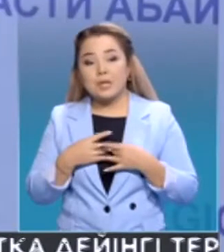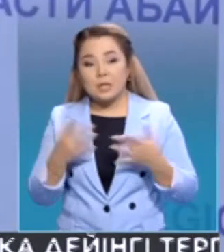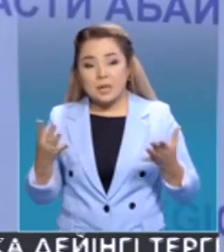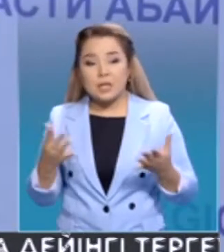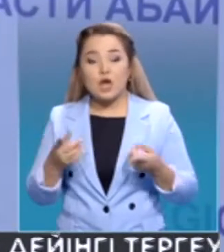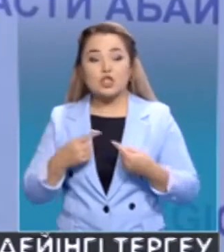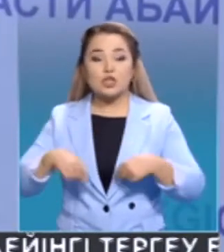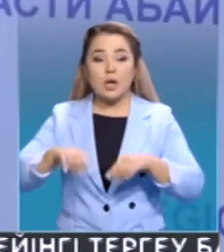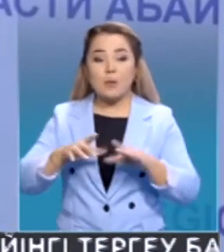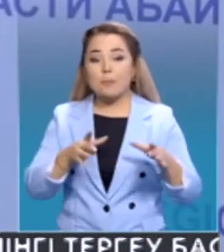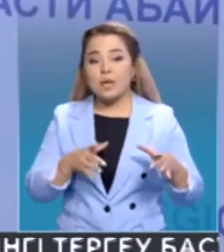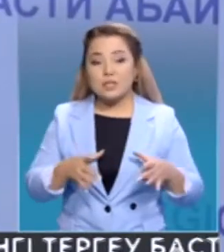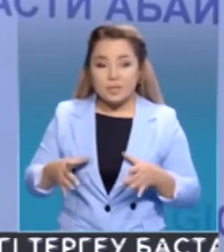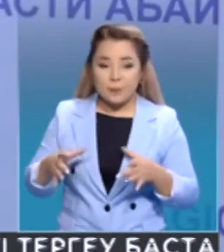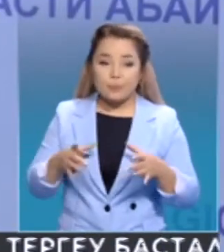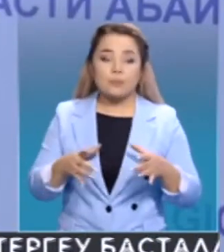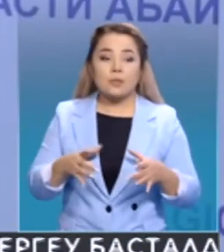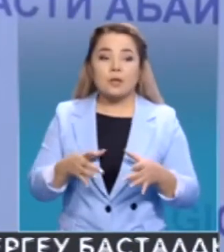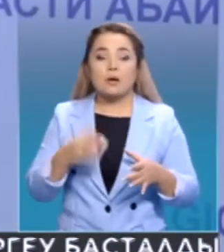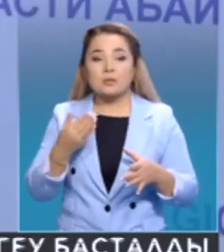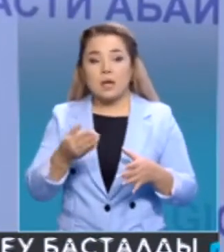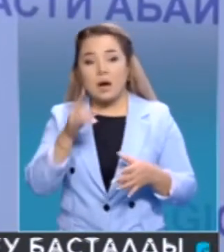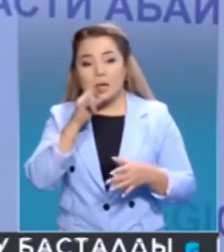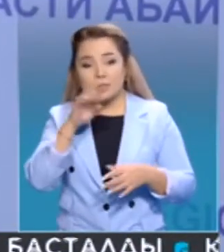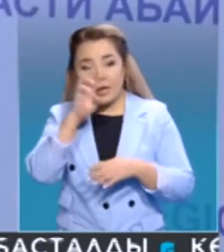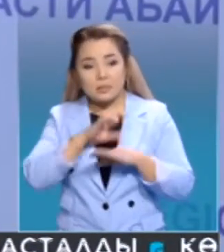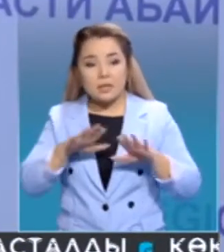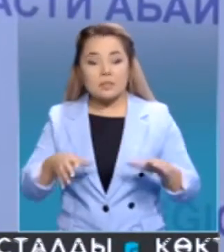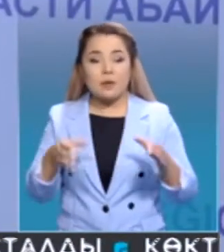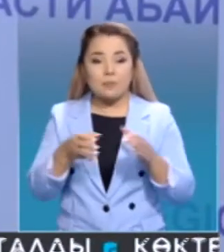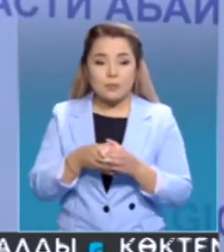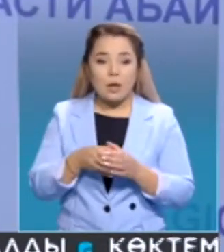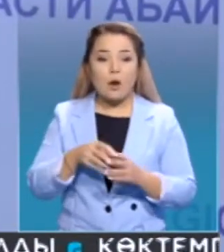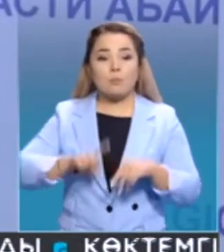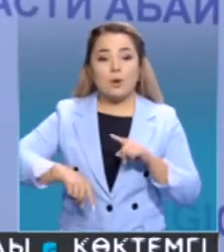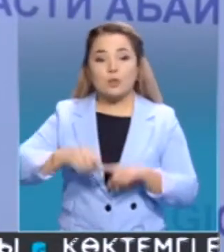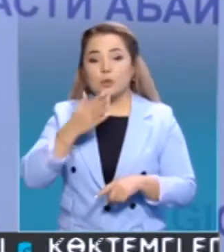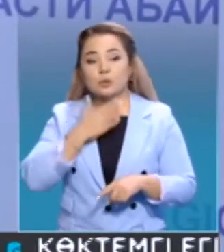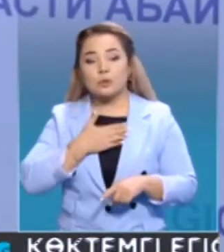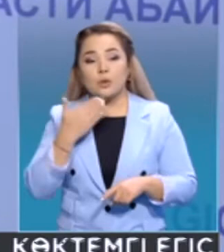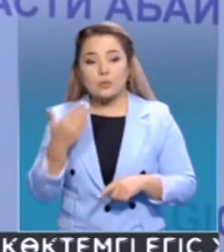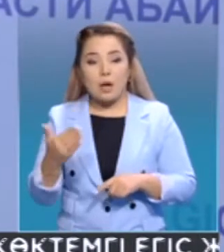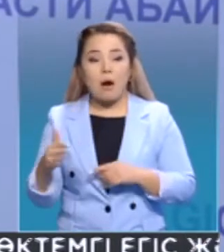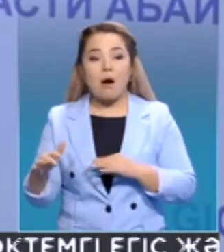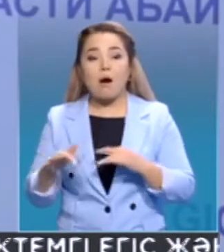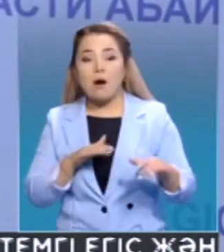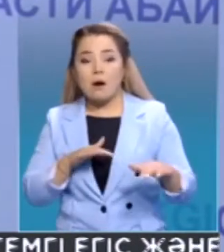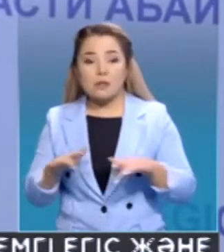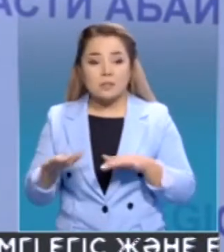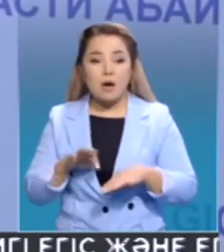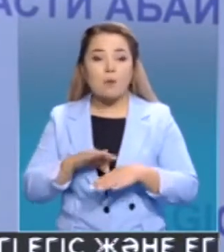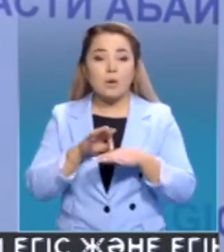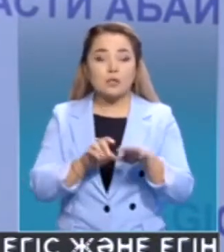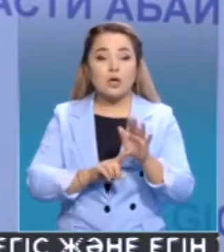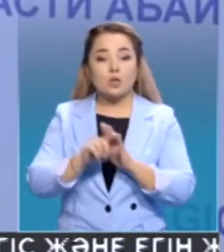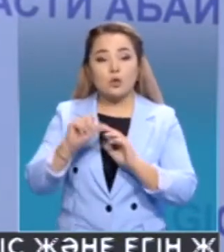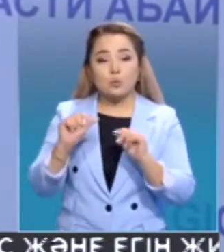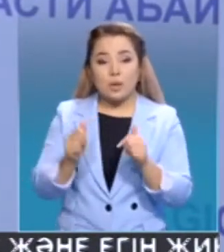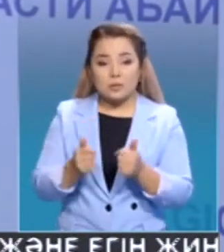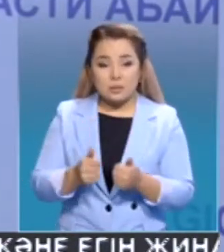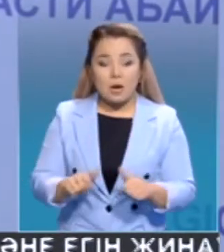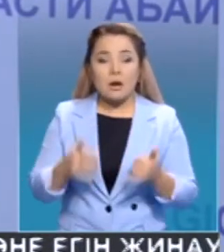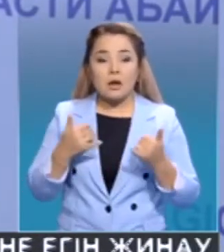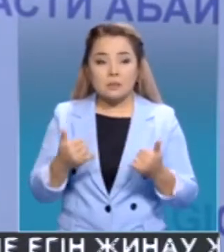Мерекенің шеңберінде қыран елім Қазақстаным деген патриоттық акция ұйымдастырылып жатыр. Ол не